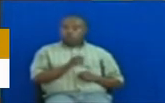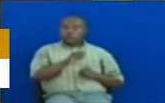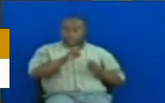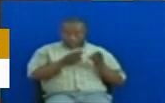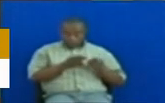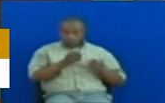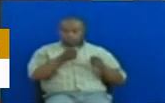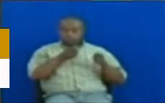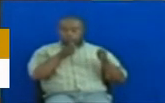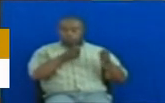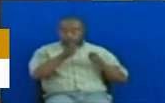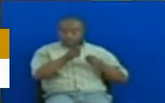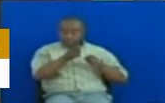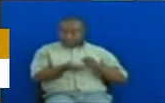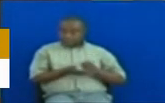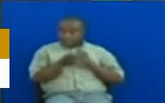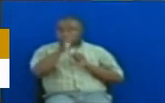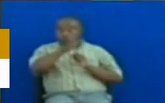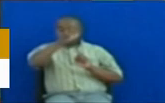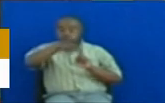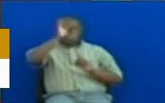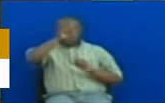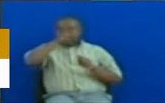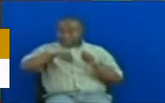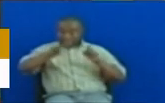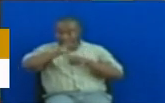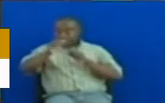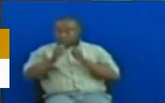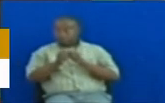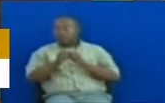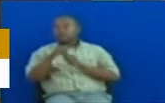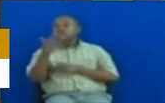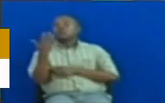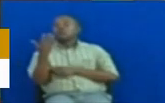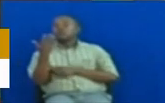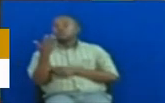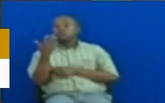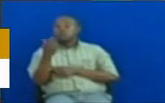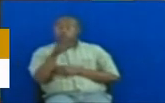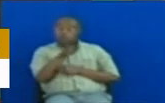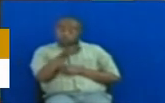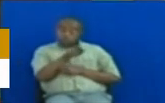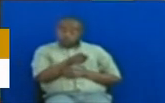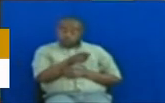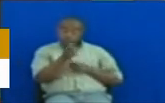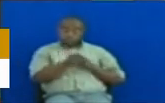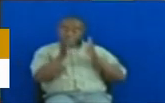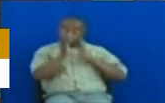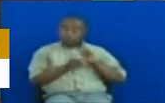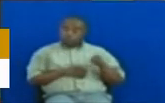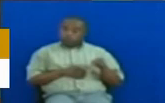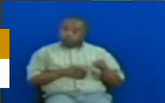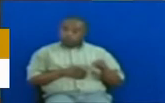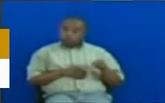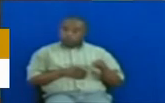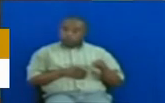general of the authority appointed under section 15 of this act. Kwa DG kwa tafsiri ya sheria ni ya DG